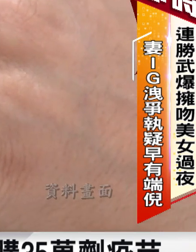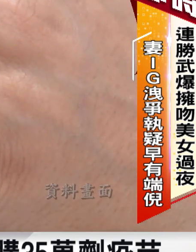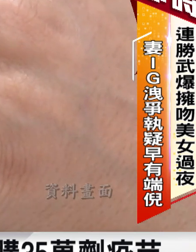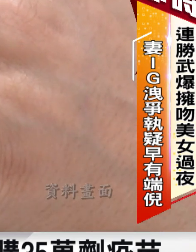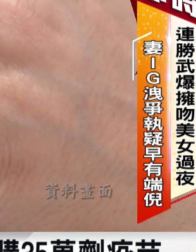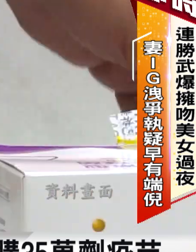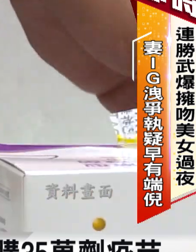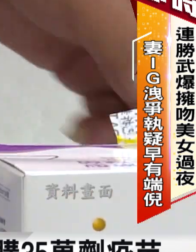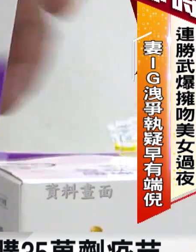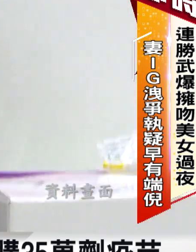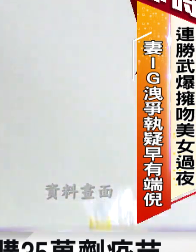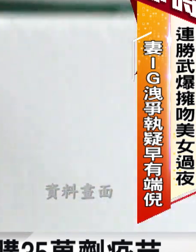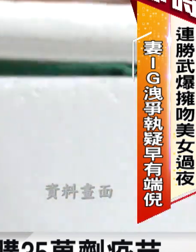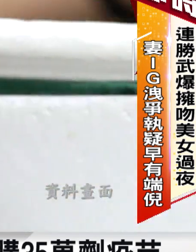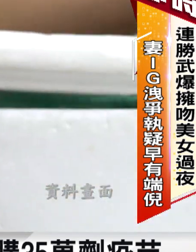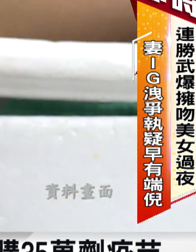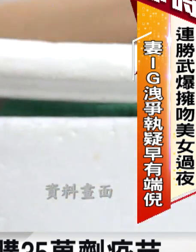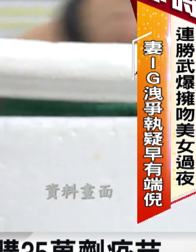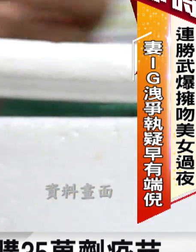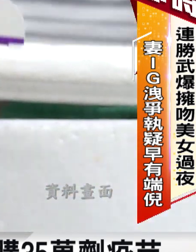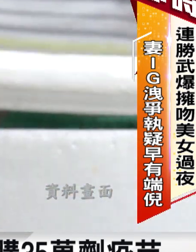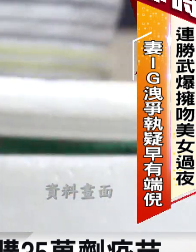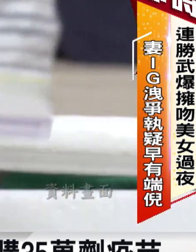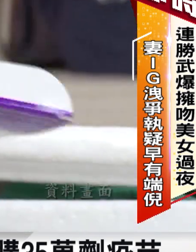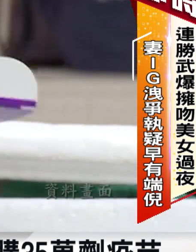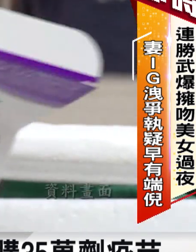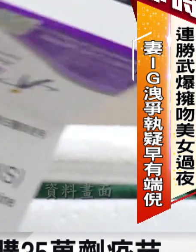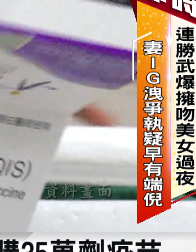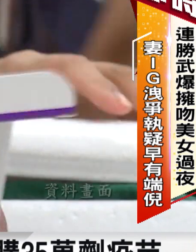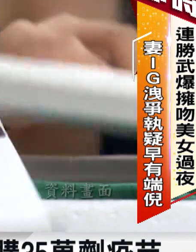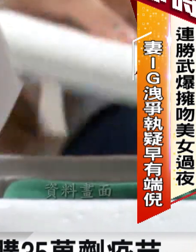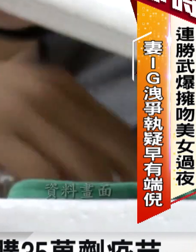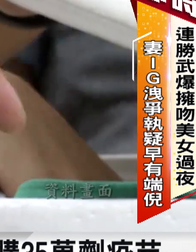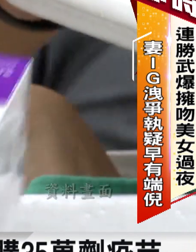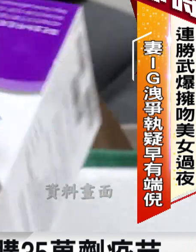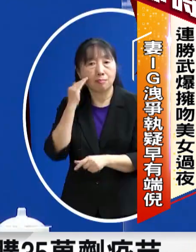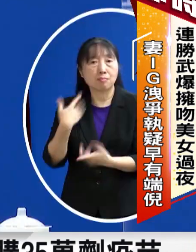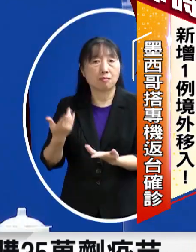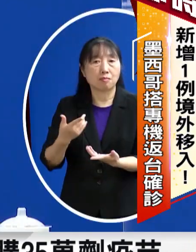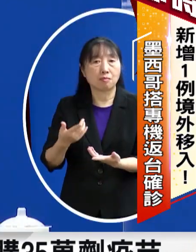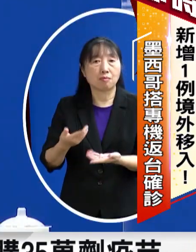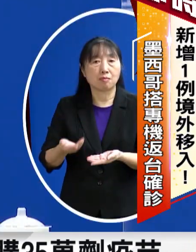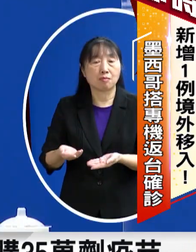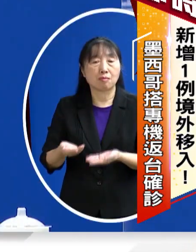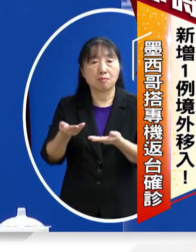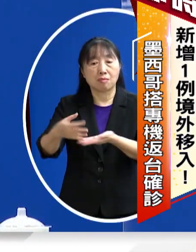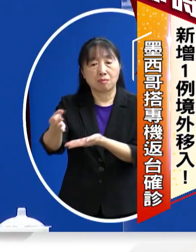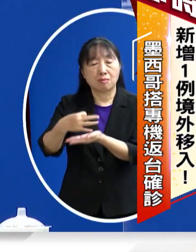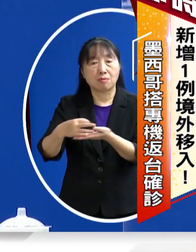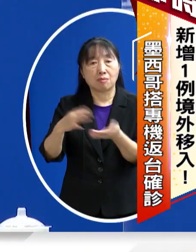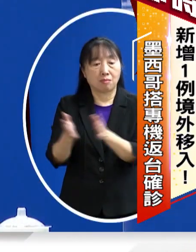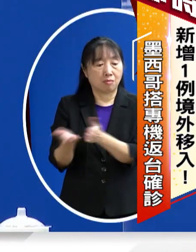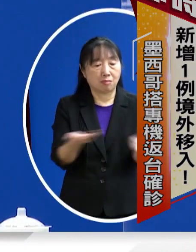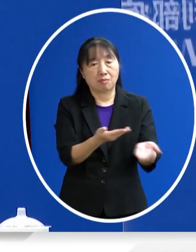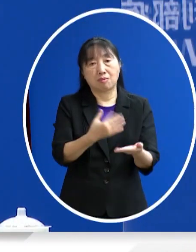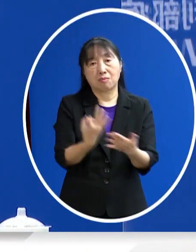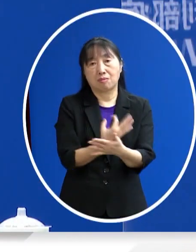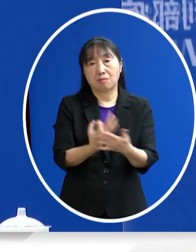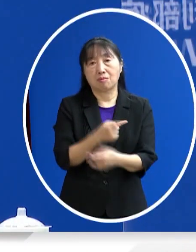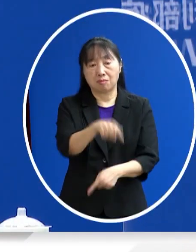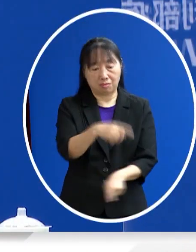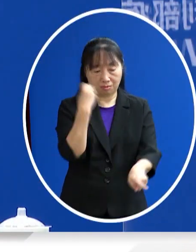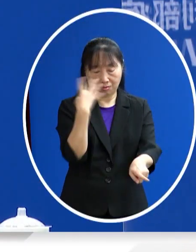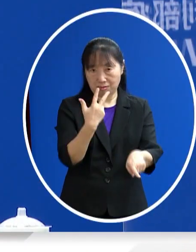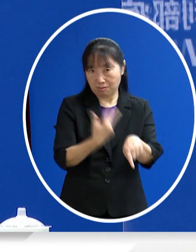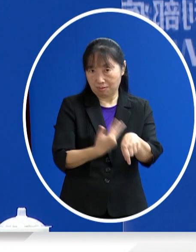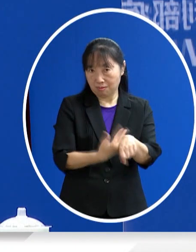全民施打，而且有35万剂是新进口的新疫苗。 这个是一个比较新的技术，然后跟